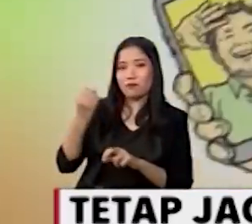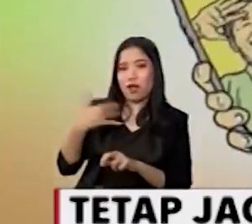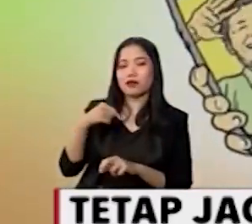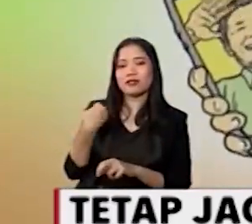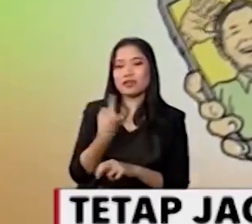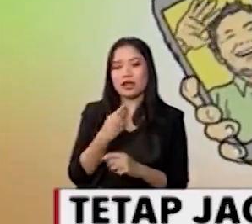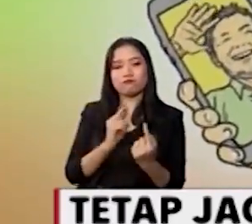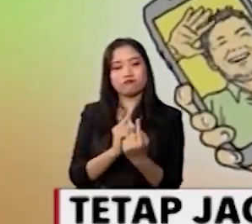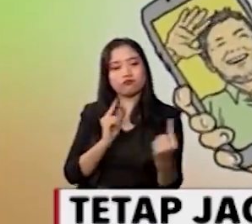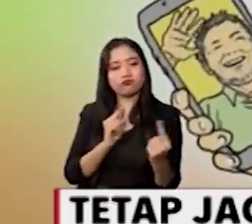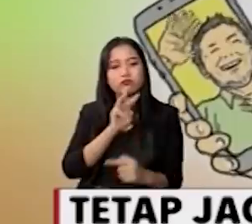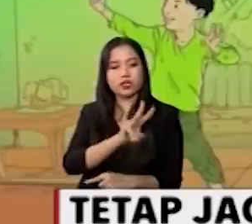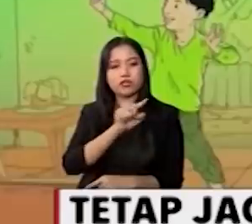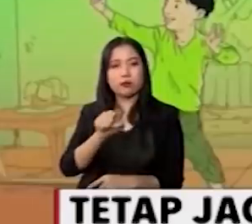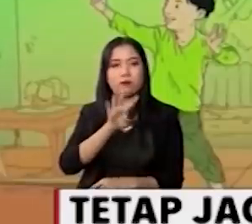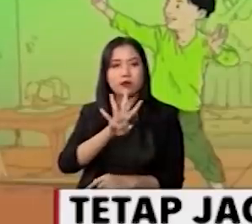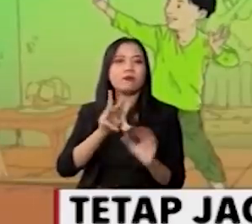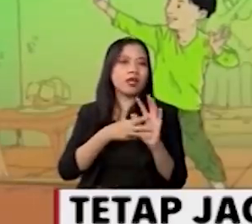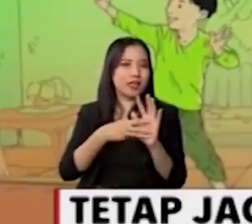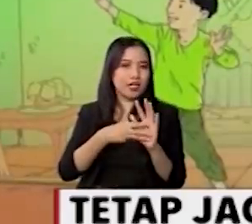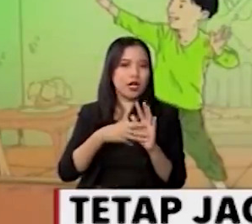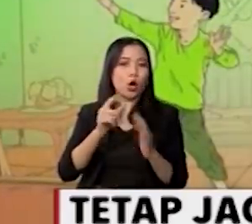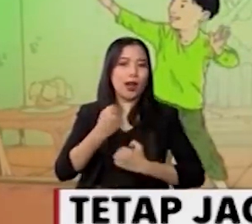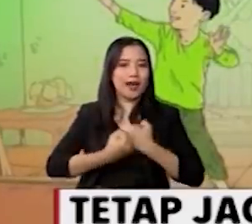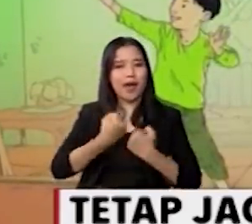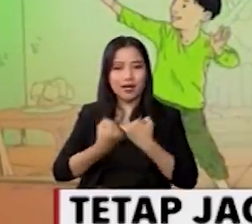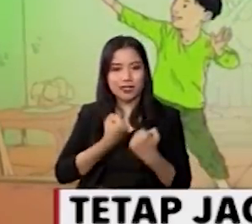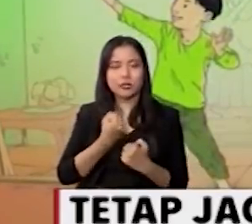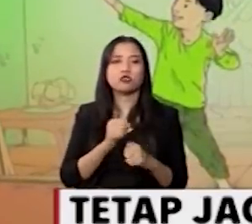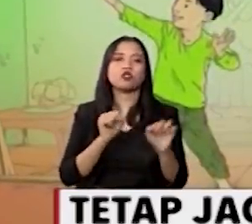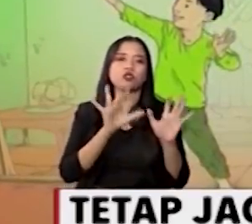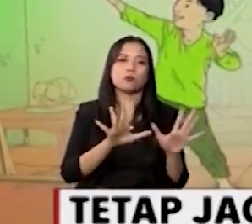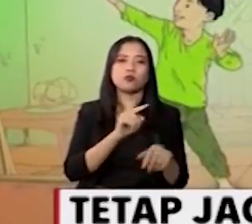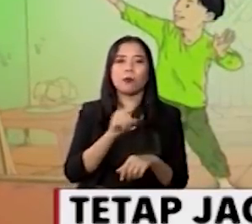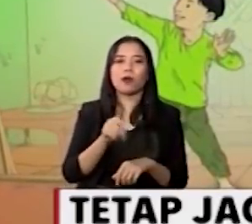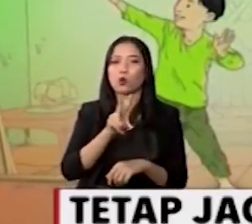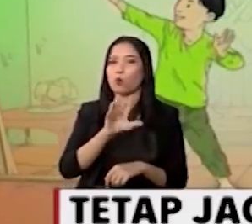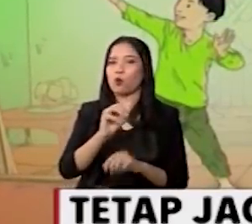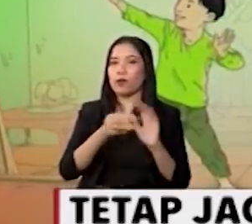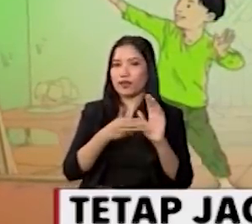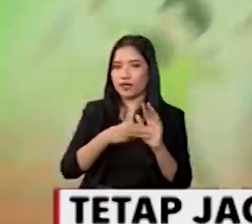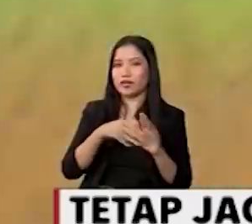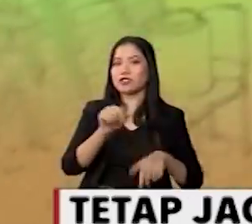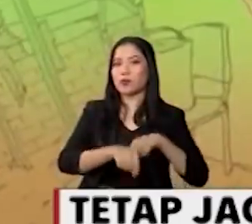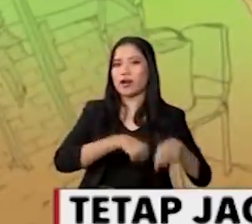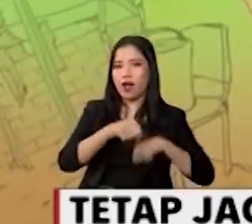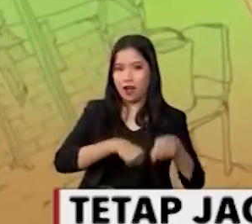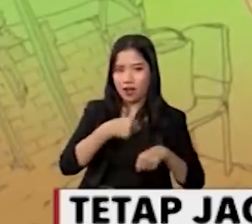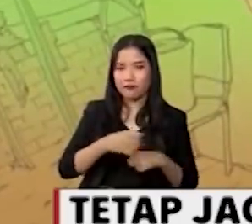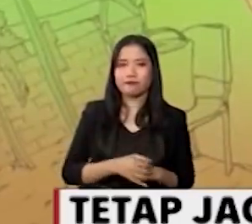jarak sekitar 3-4 meter ketika berlari atau 10-20 meter ketika bersepeda dari orang